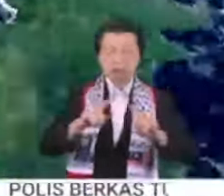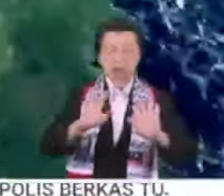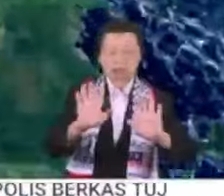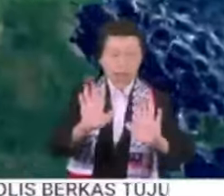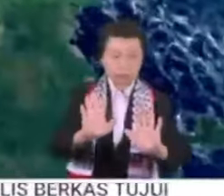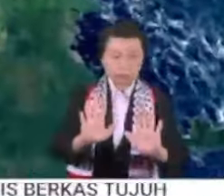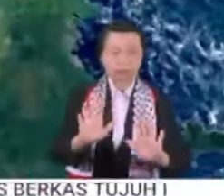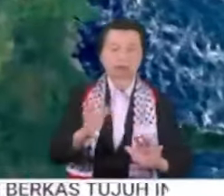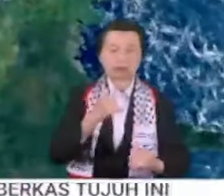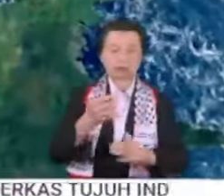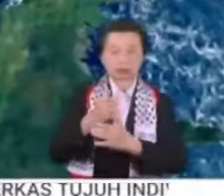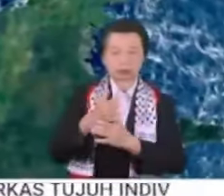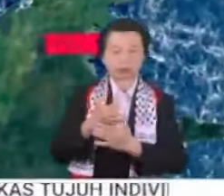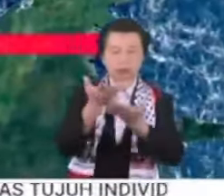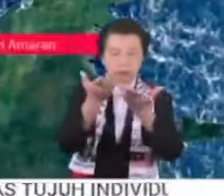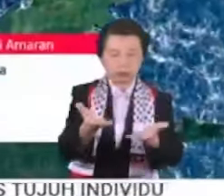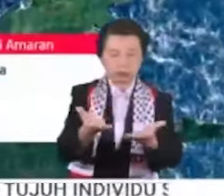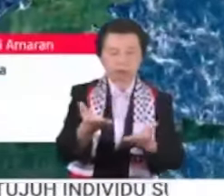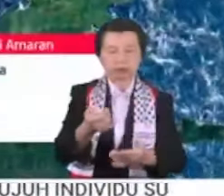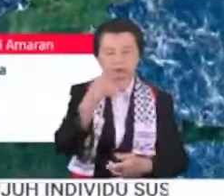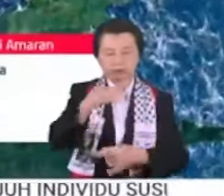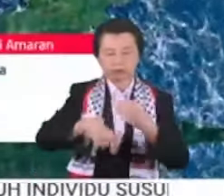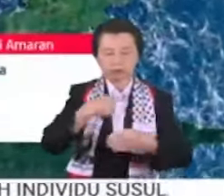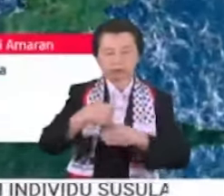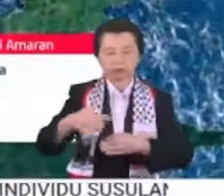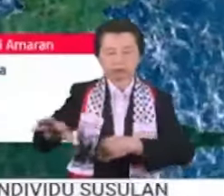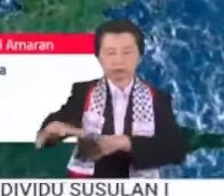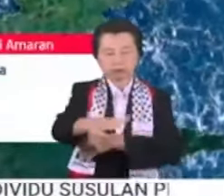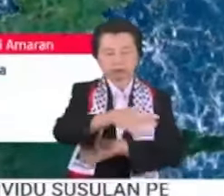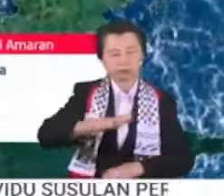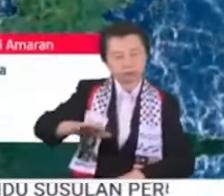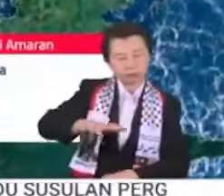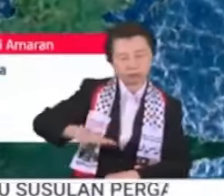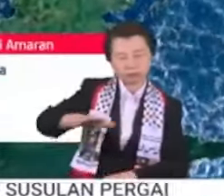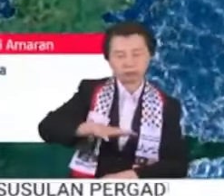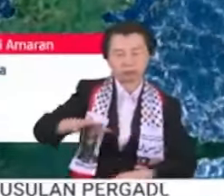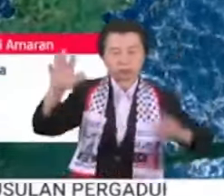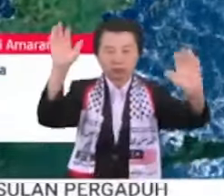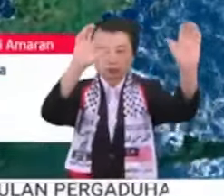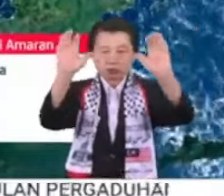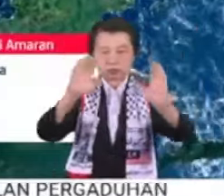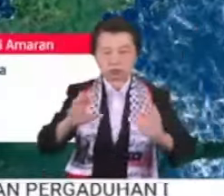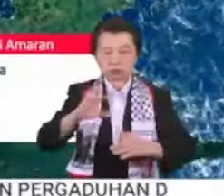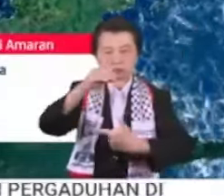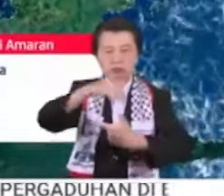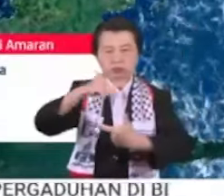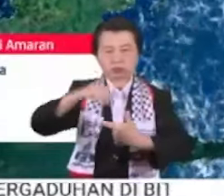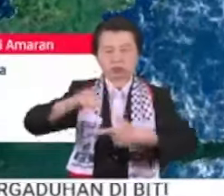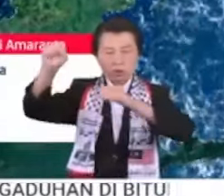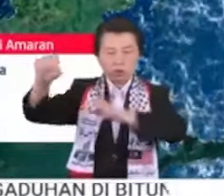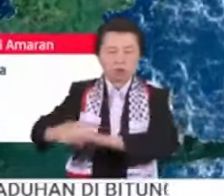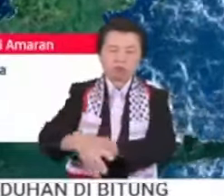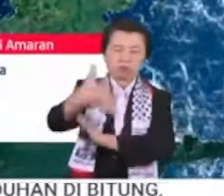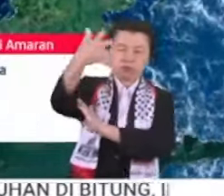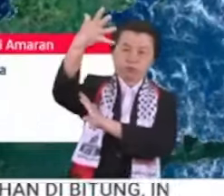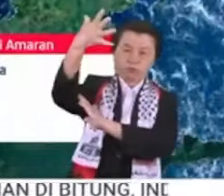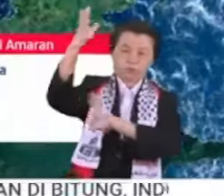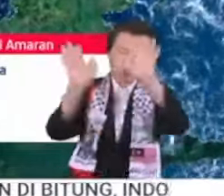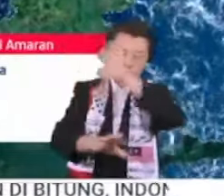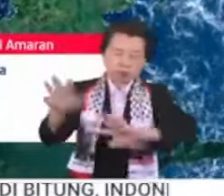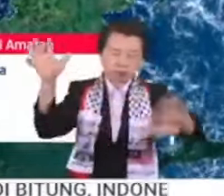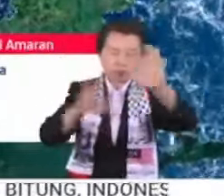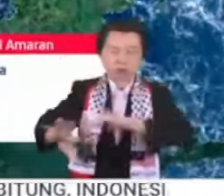itu, suka saya berkongsi dengan anda. Okey, Met Malaysia masih lagi meramalkan keadaan cuaca ataupun ombak dan juga angin yang agak